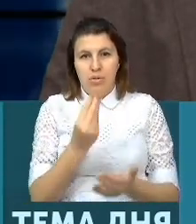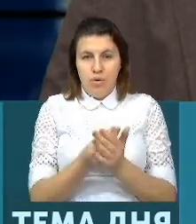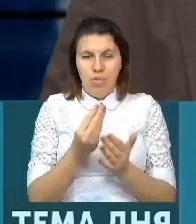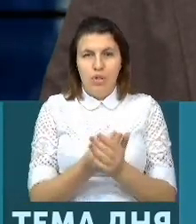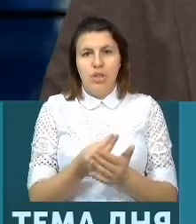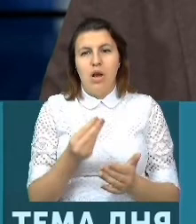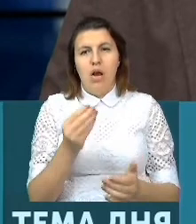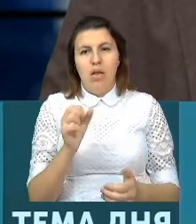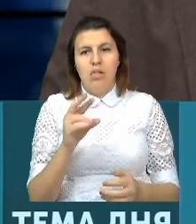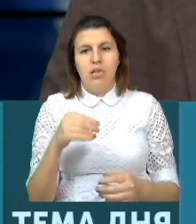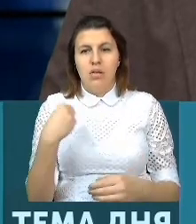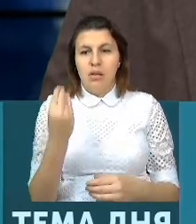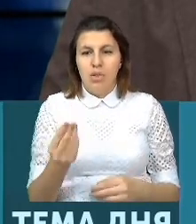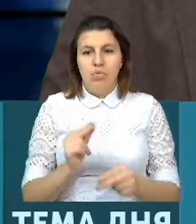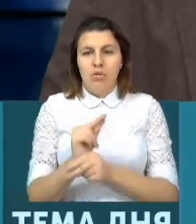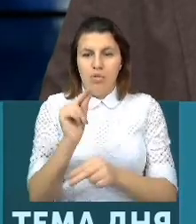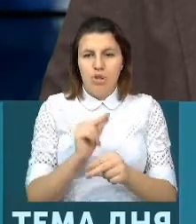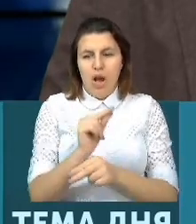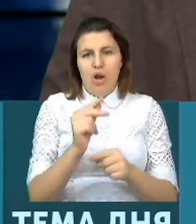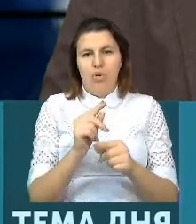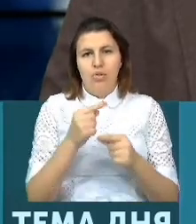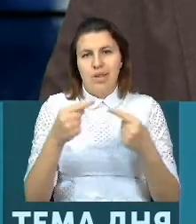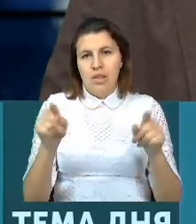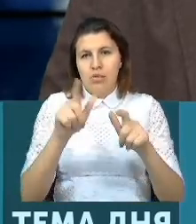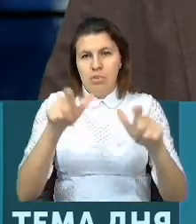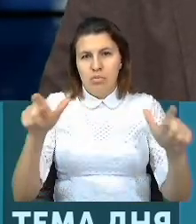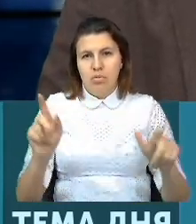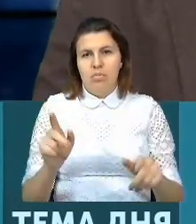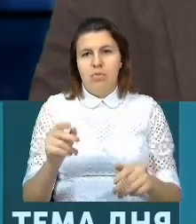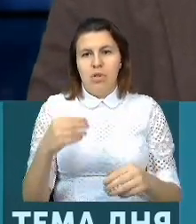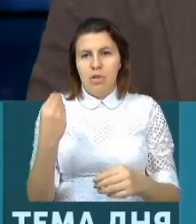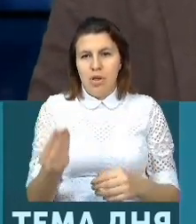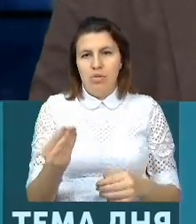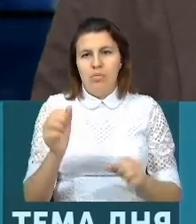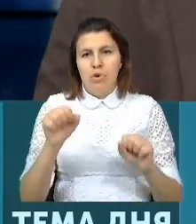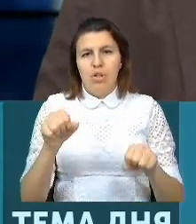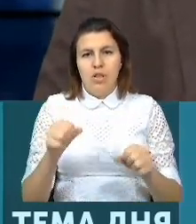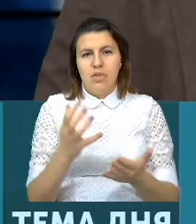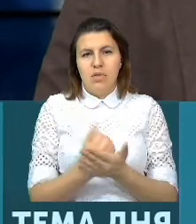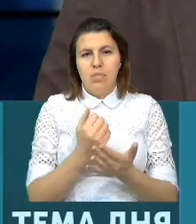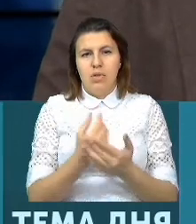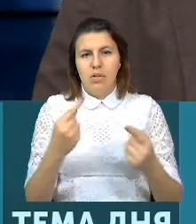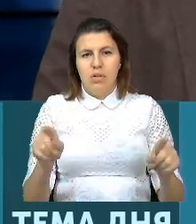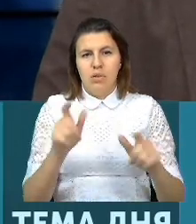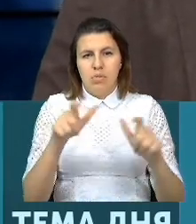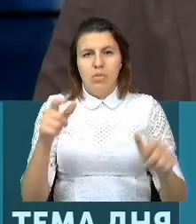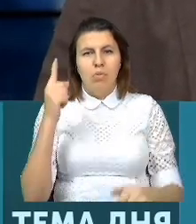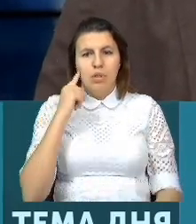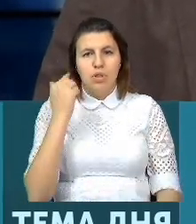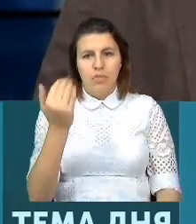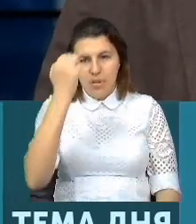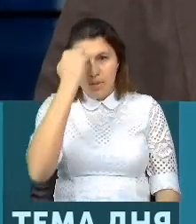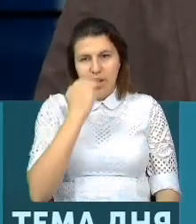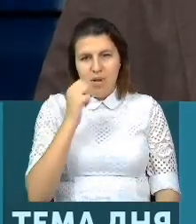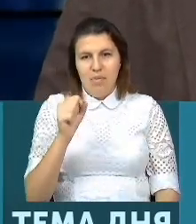Вони навчають і дають можливість заробляти іншим людям. фотостудії. Вас, пані Анно, дякуємо. Дякуємо, пані Анно, за те, що